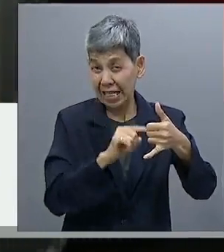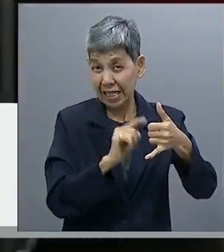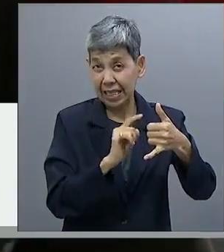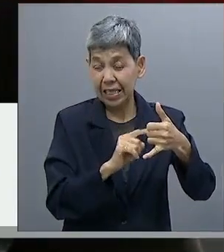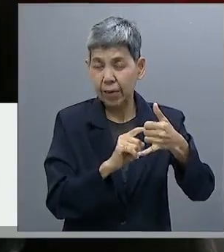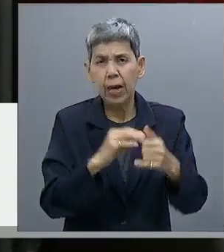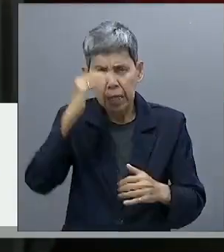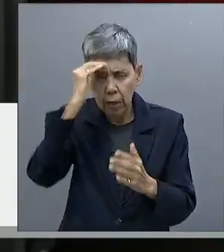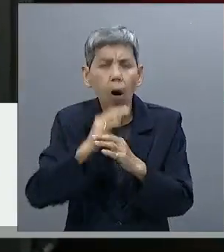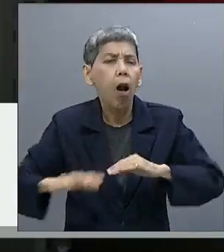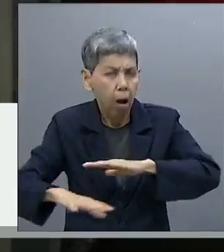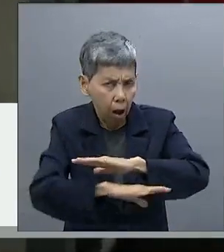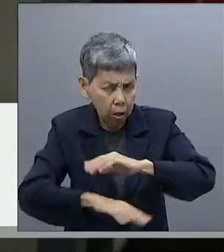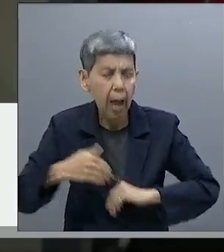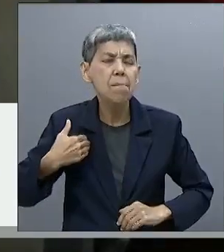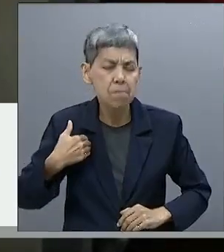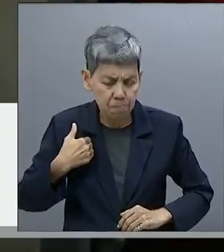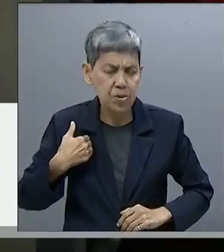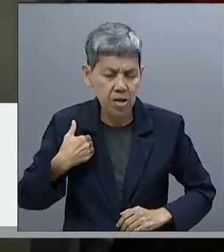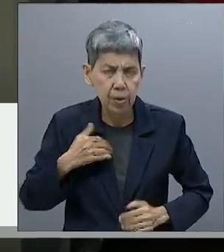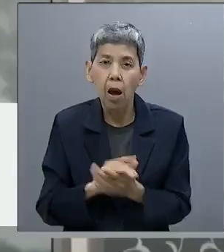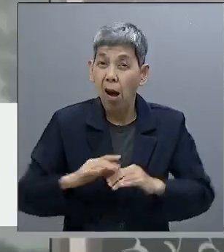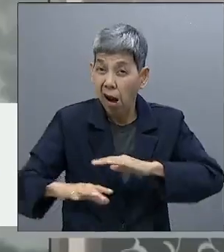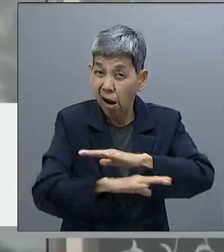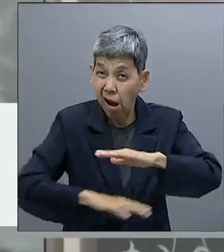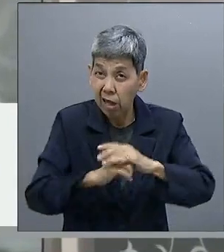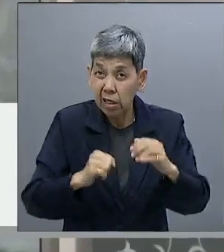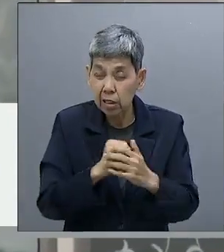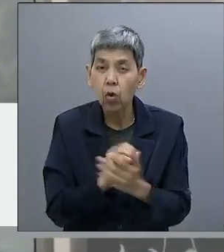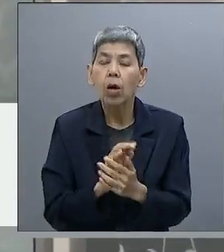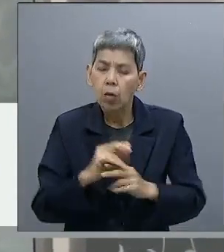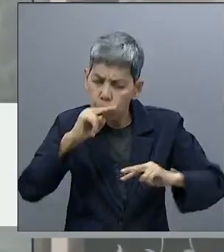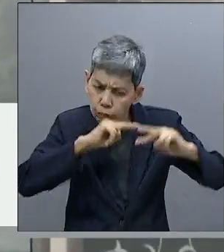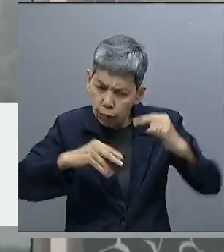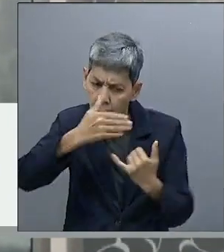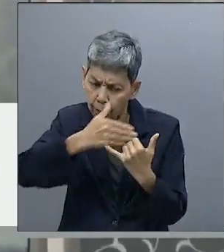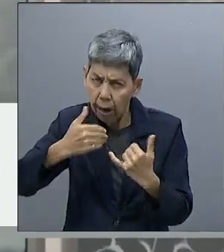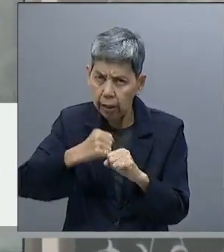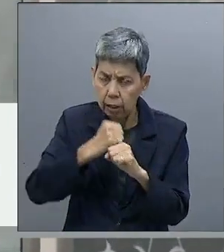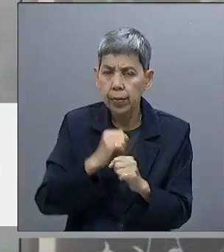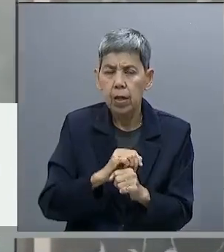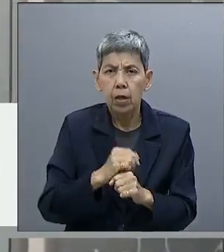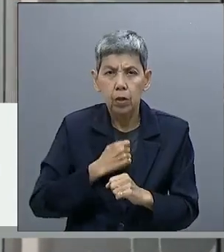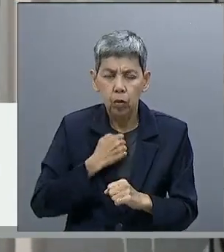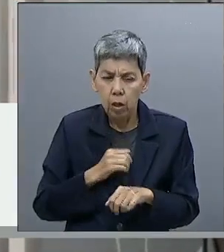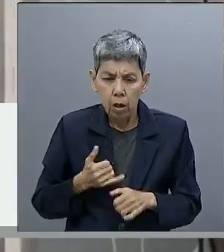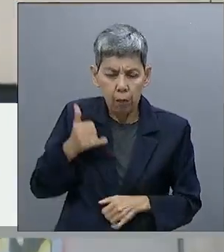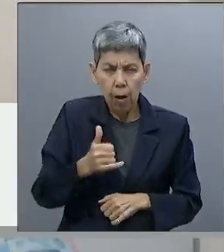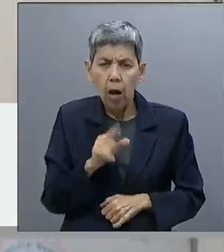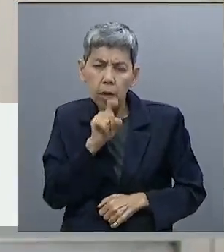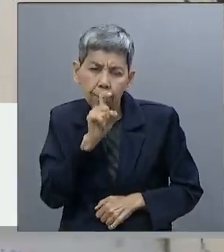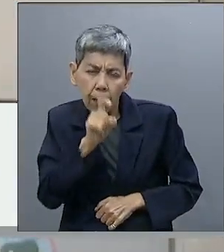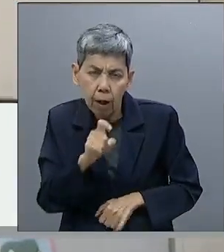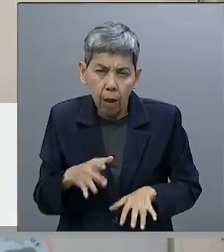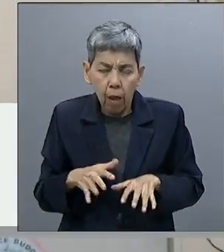ตำรวจมีหลักฐานครบถ้วนทั้งหลักฐานทางนิติวิทยาศาสตร์และได้นำตัวเข้าเครื่องจับเท็จเมื่อวันที่